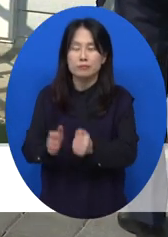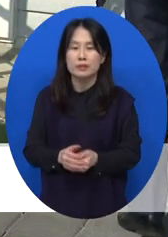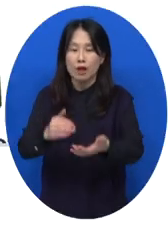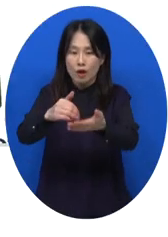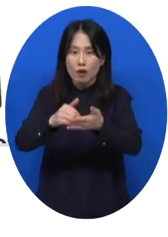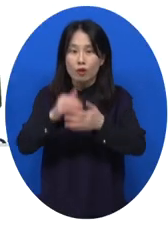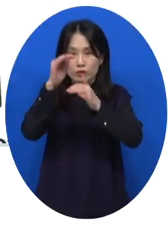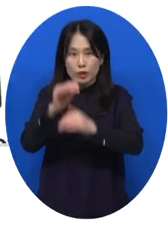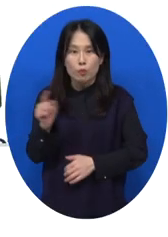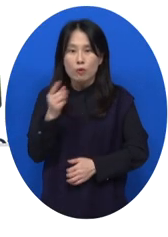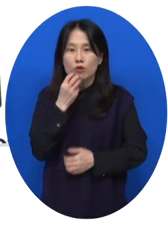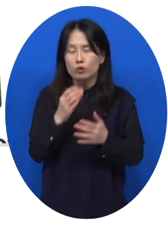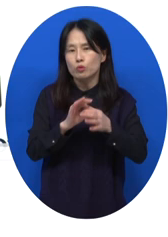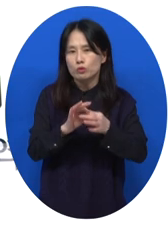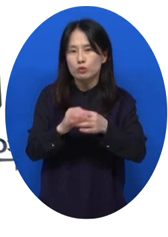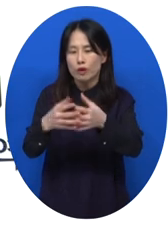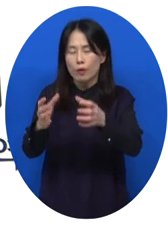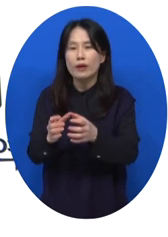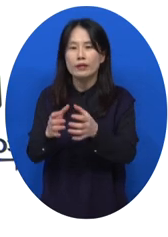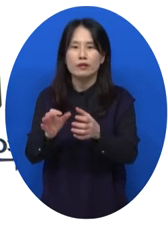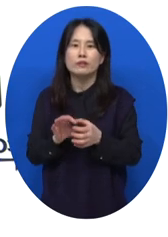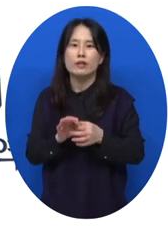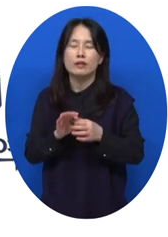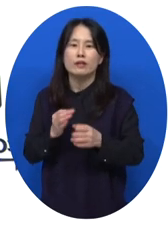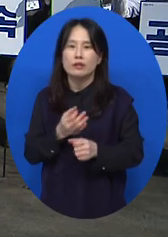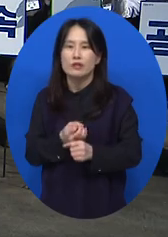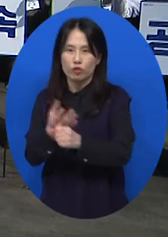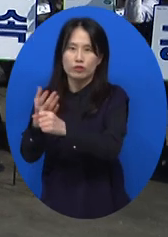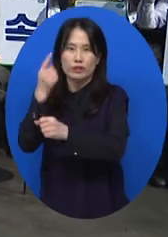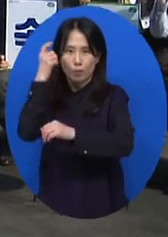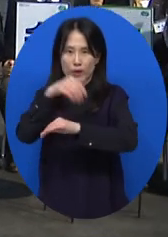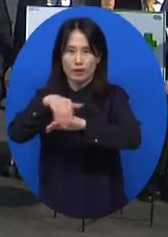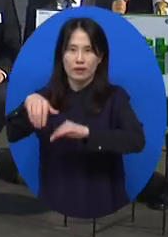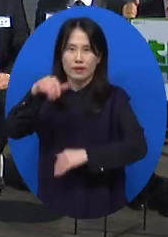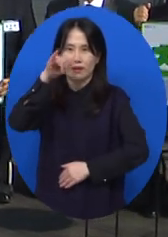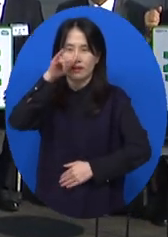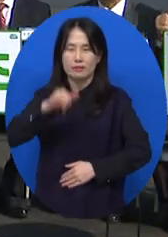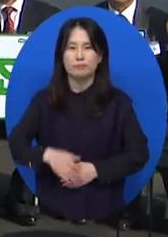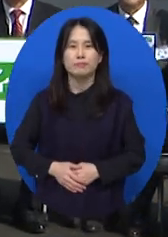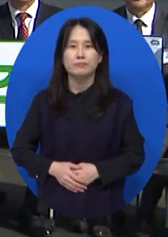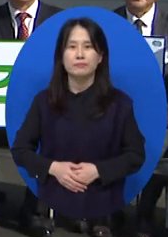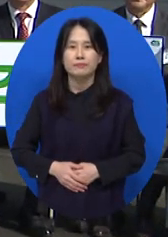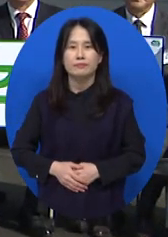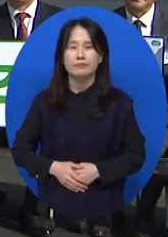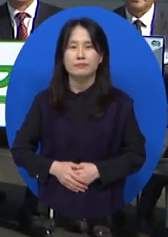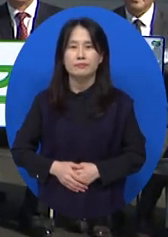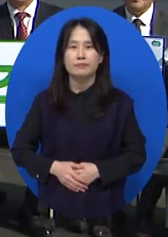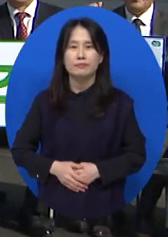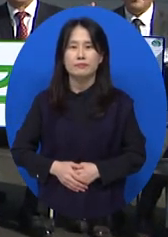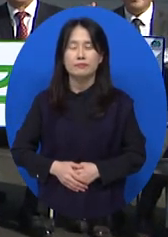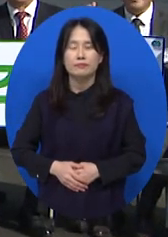건의문은 경기도를 통해 관계기관에 전달될 예정입니다. 경기지TV 이슬비입니다.